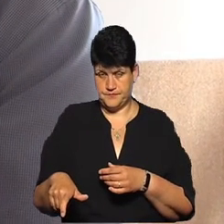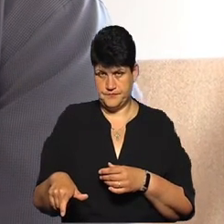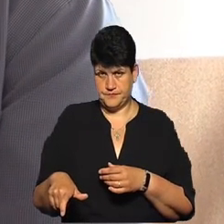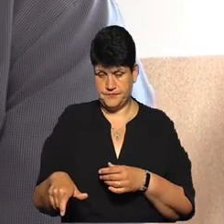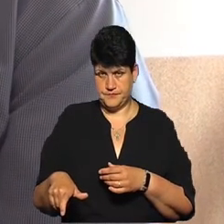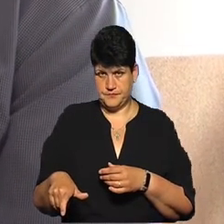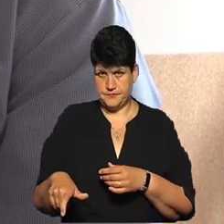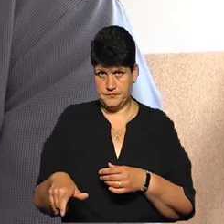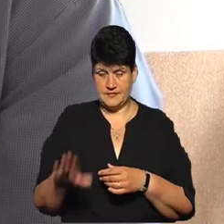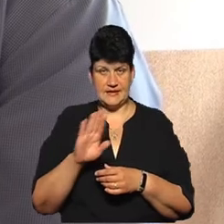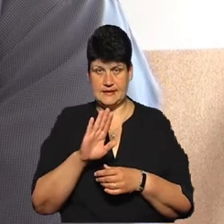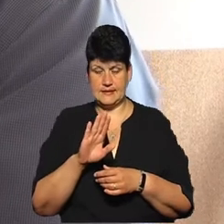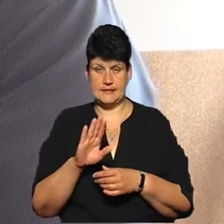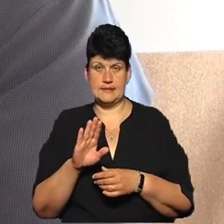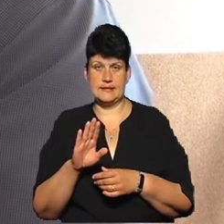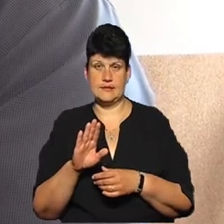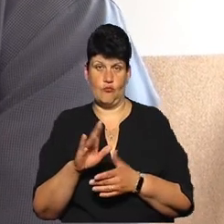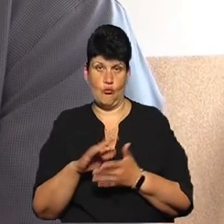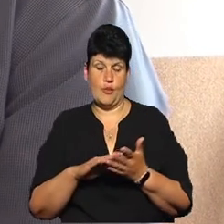невинуватою, то по-подальшому, відповідно,